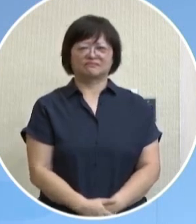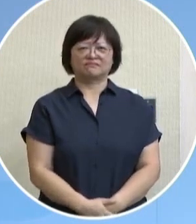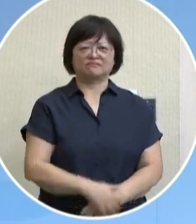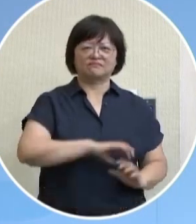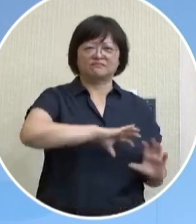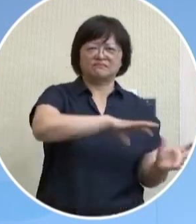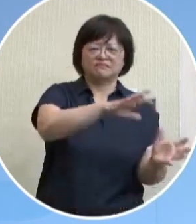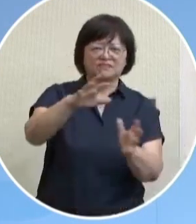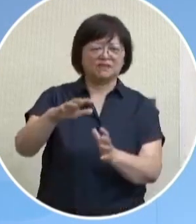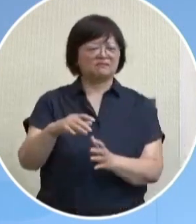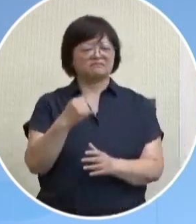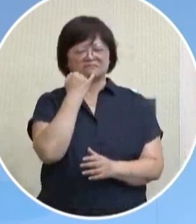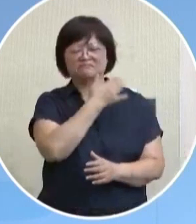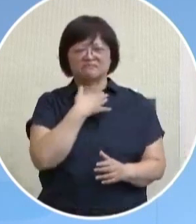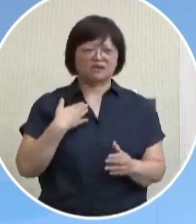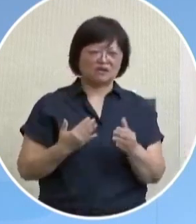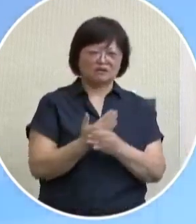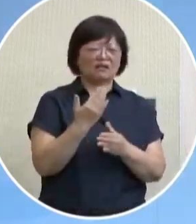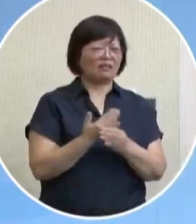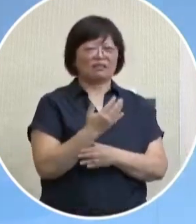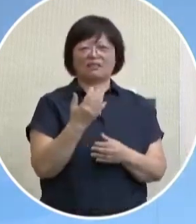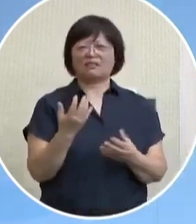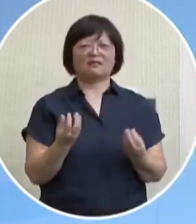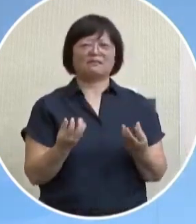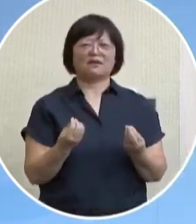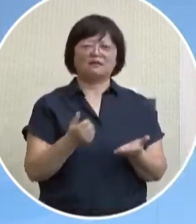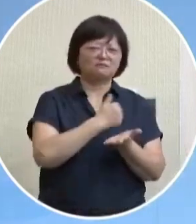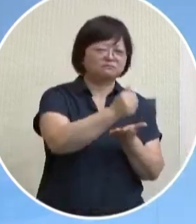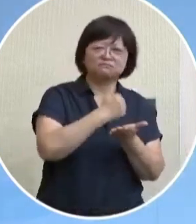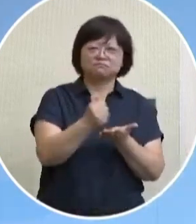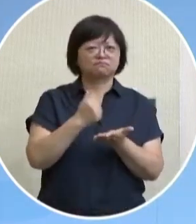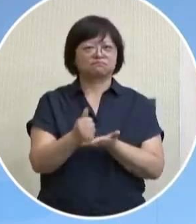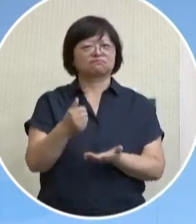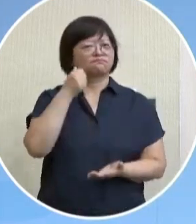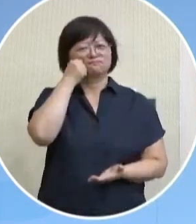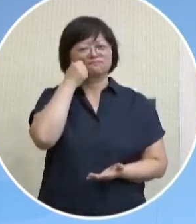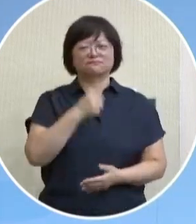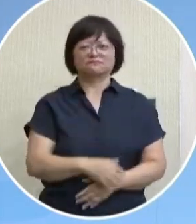很多货都不能出货了，那是一个立即性